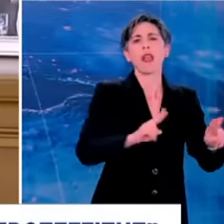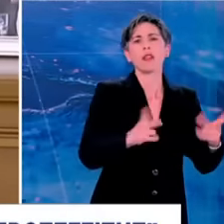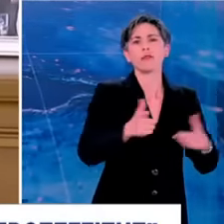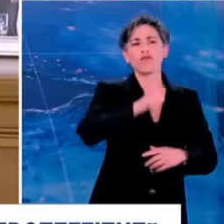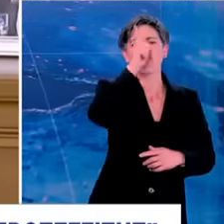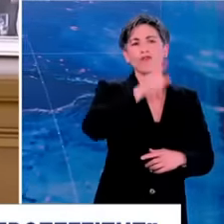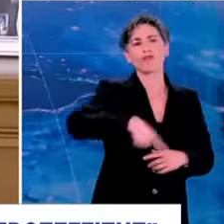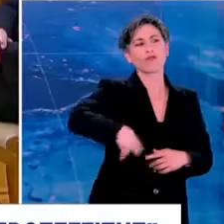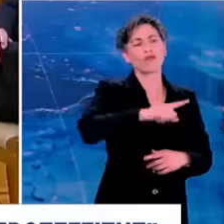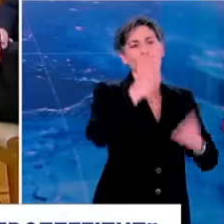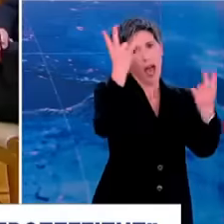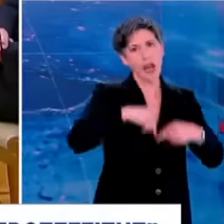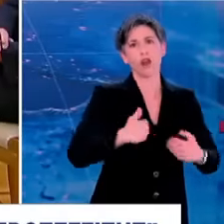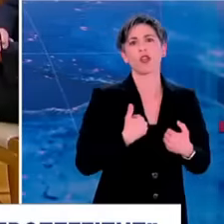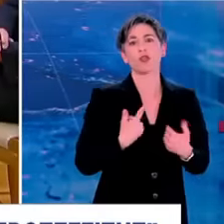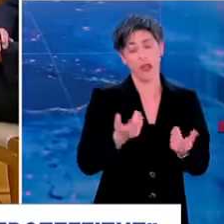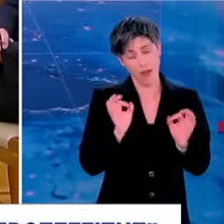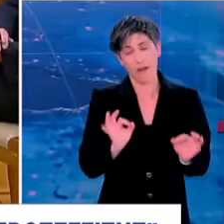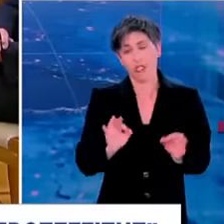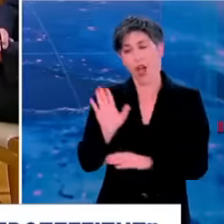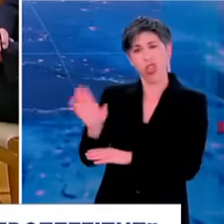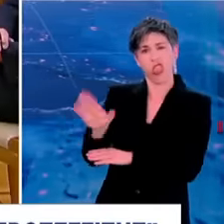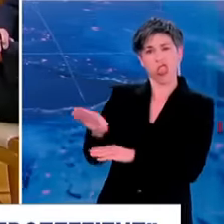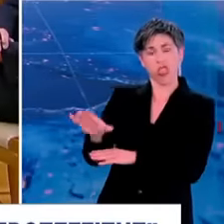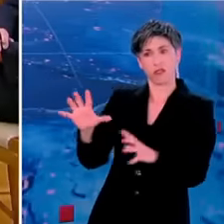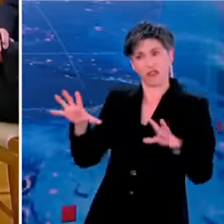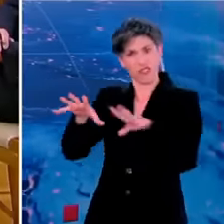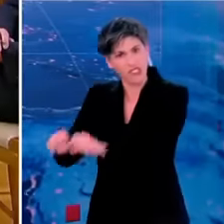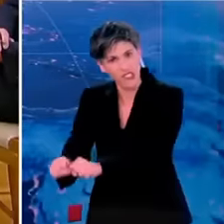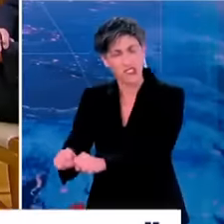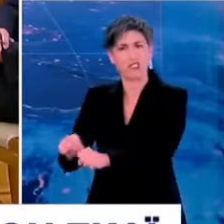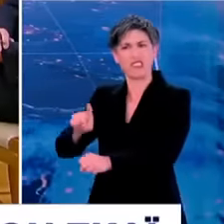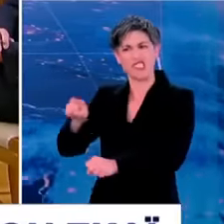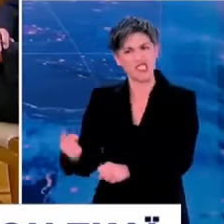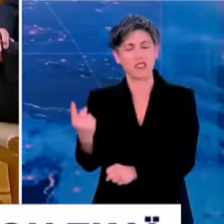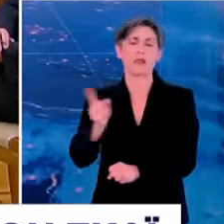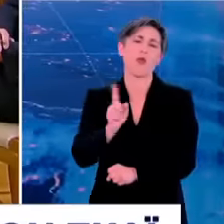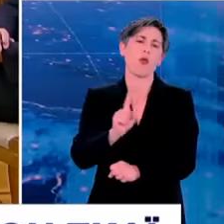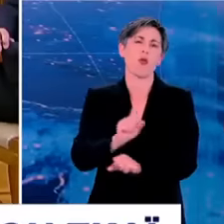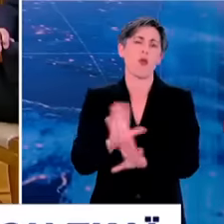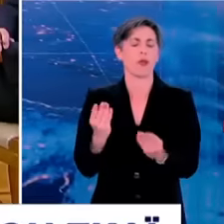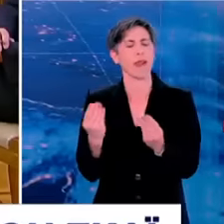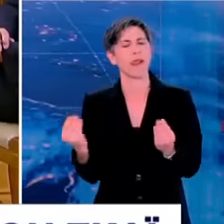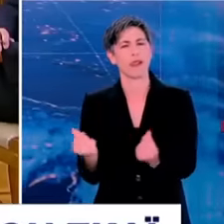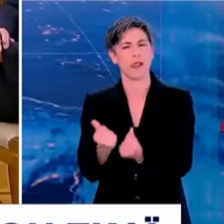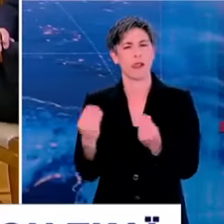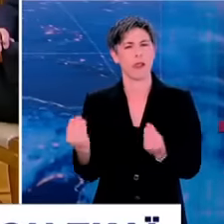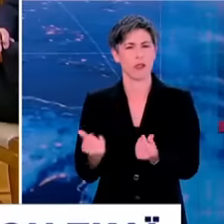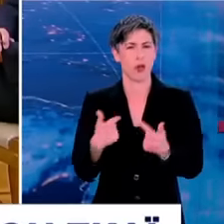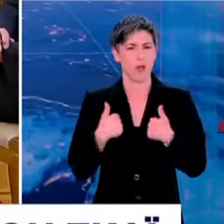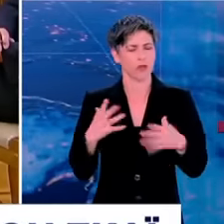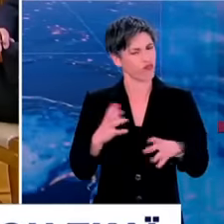καλές σχέσεις με τους γείτονές μας, χωρίς όμως να εκχωρήσουμε κυριαρχία και κυριαρχικά δικαιώματα. Από εκεί και πέρα, σίγουρα υπάρχουν μια σειρά